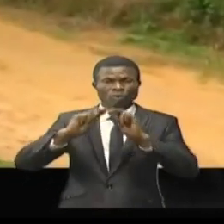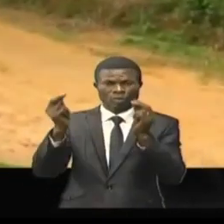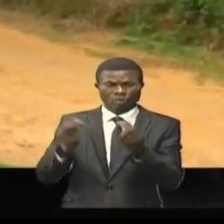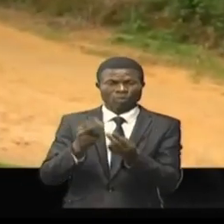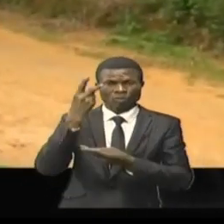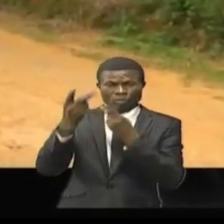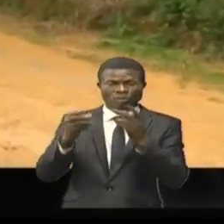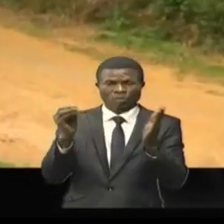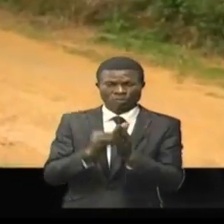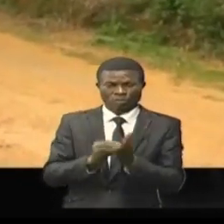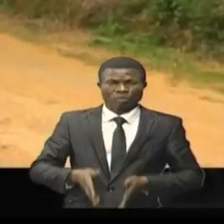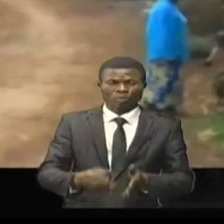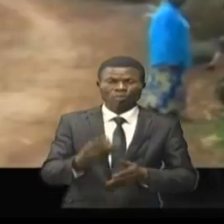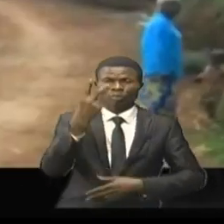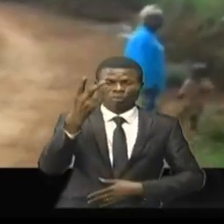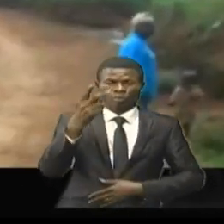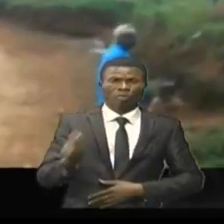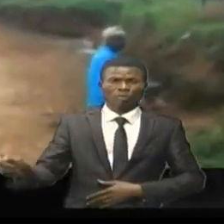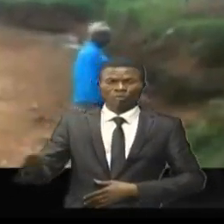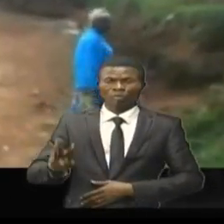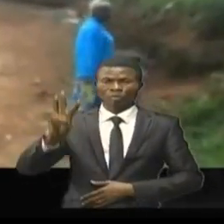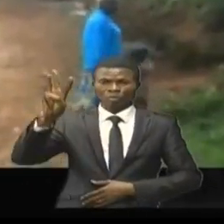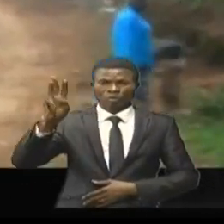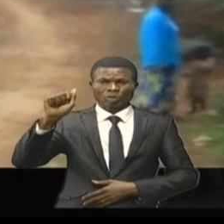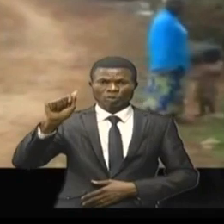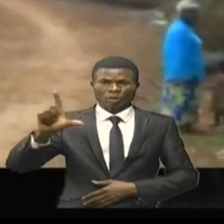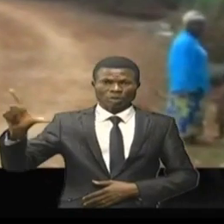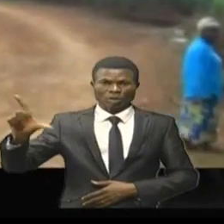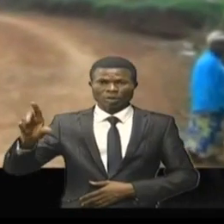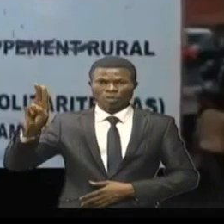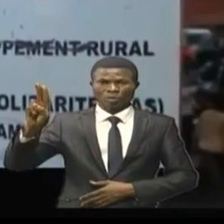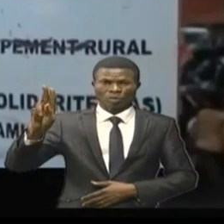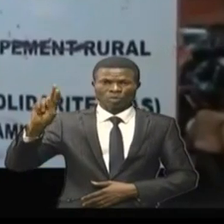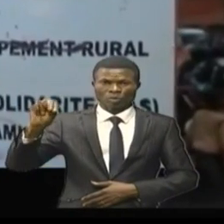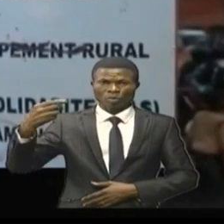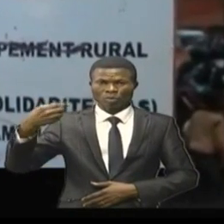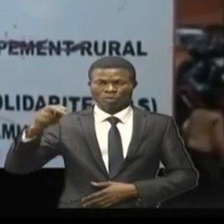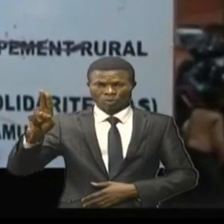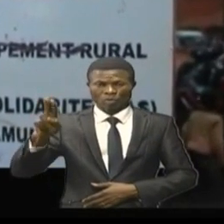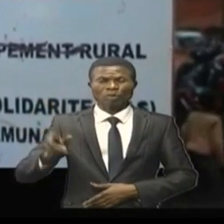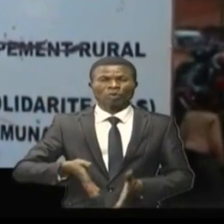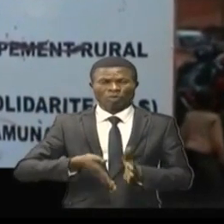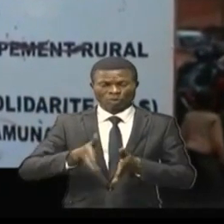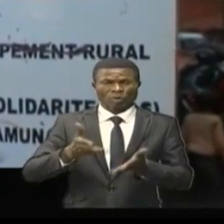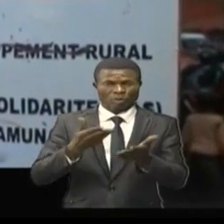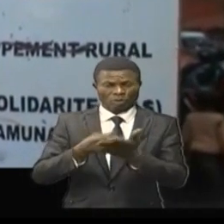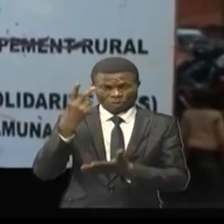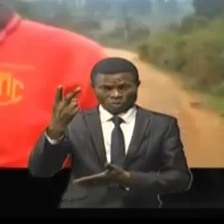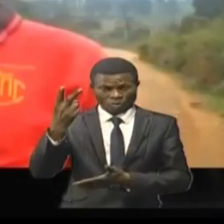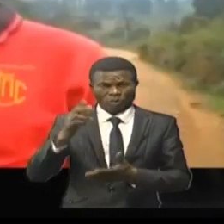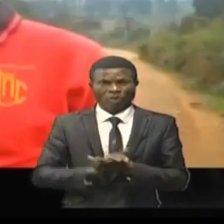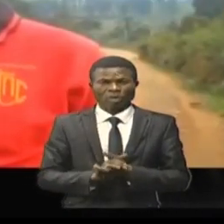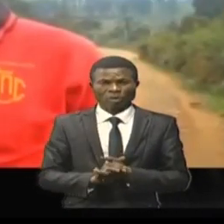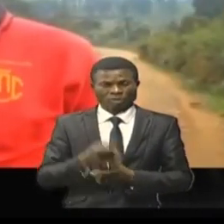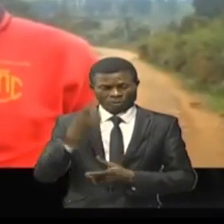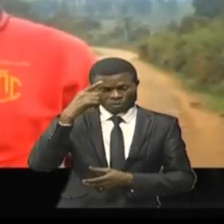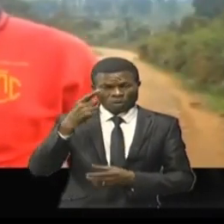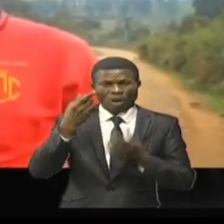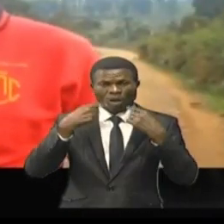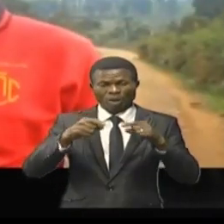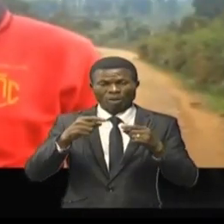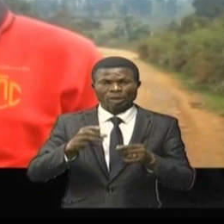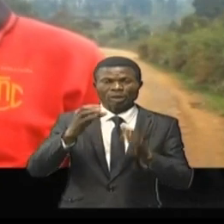visité aussi des axes dans les territoires de Walungu, entre autres l'axe Chibeke et l'axe Mugogo-Ikumbana à Chiza. Pour rappel,